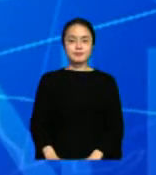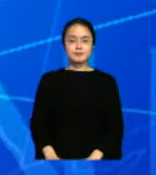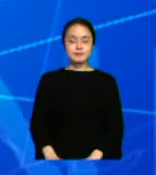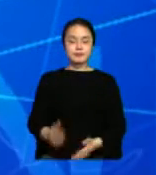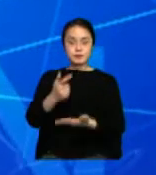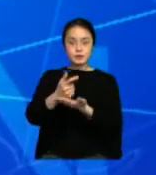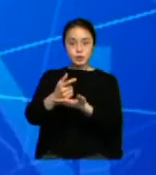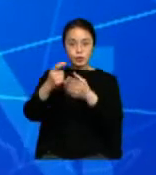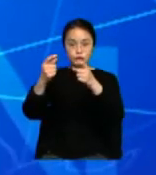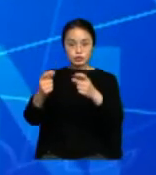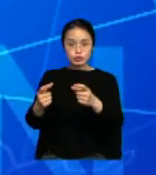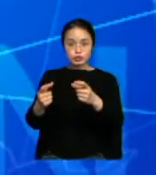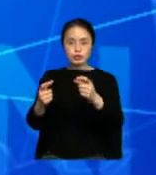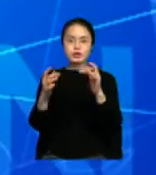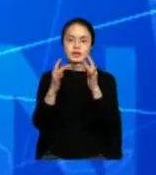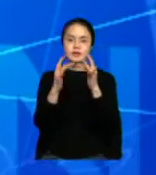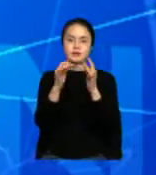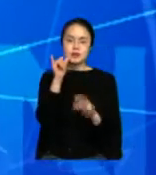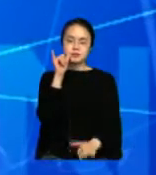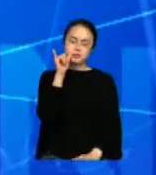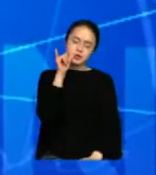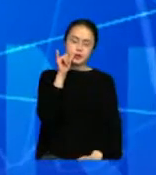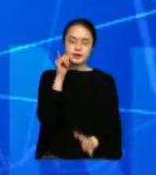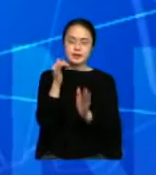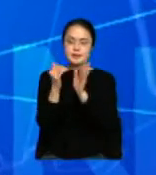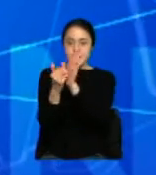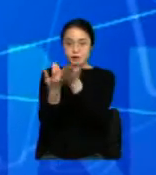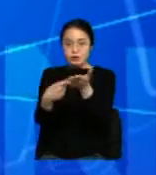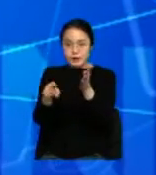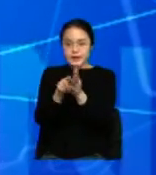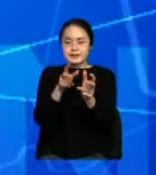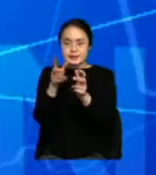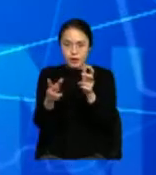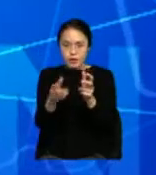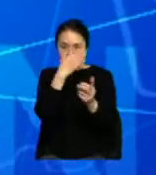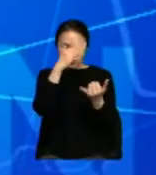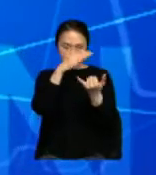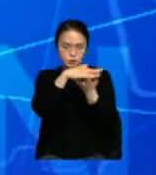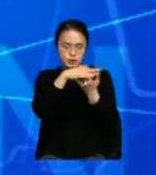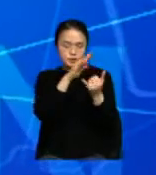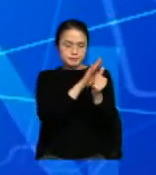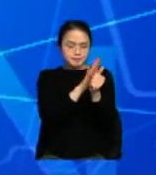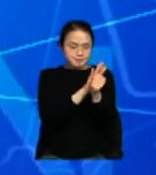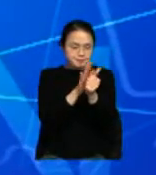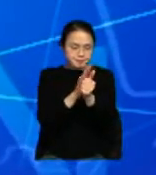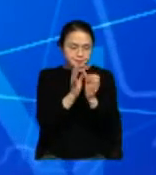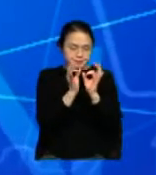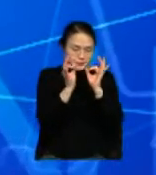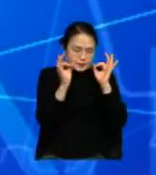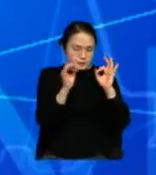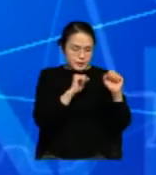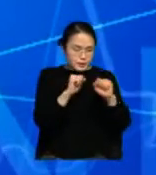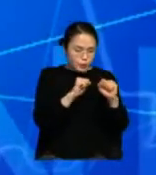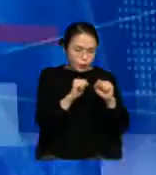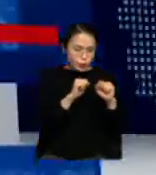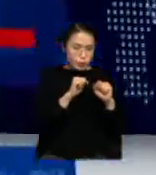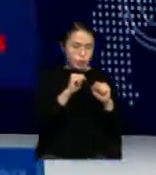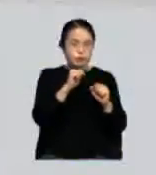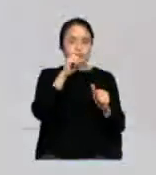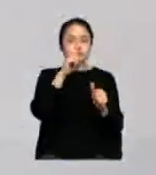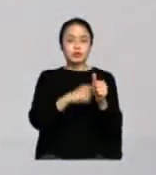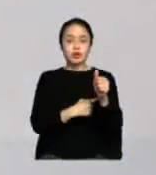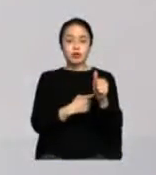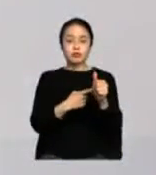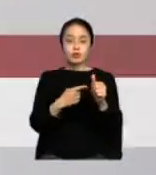노원구가 인터넷 중독 예방 사업을 벌인 결과 지역 내 청소년들의 스마트폰 중 동률이 낮아지고 있다고 밝혔습니다